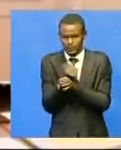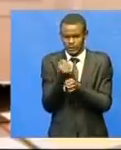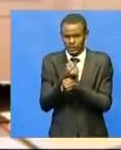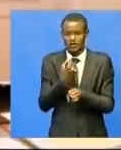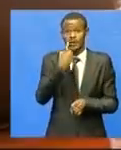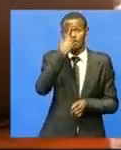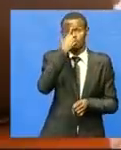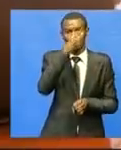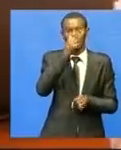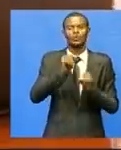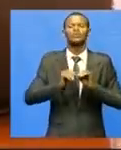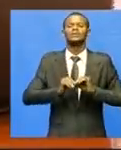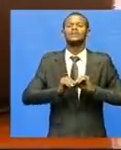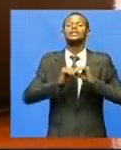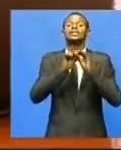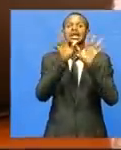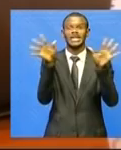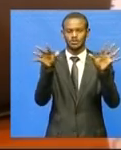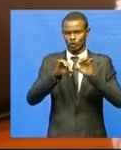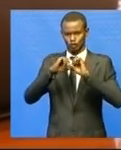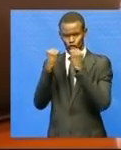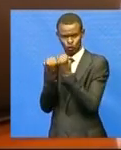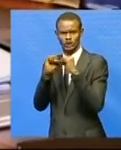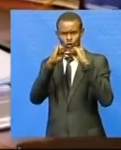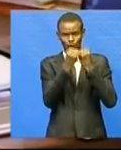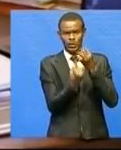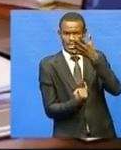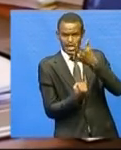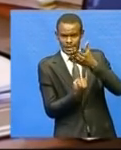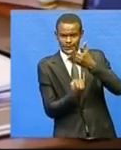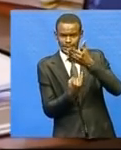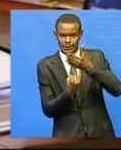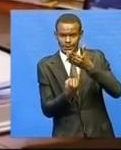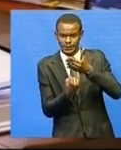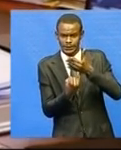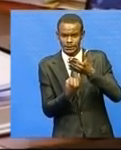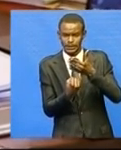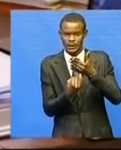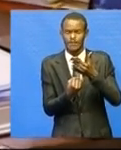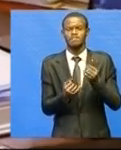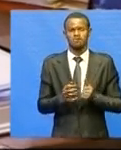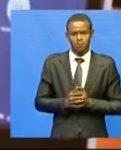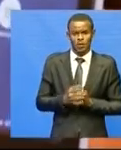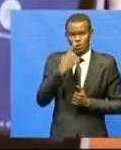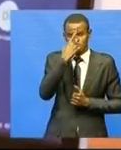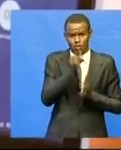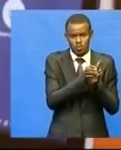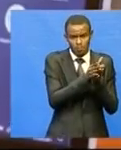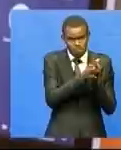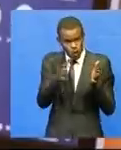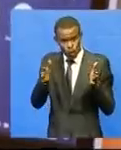la transparence des industries extractives, ITIE, en République démocratique du Congo, pour la période allant